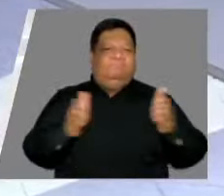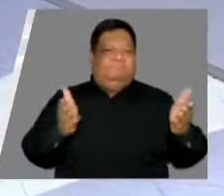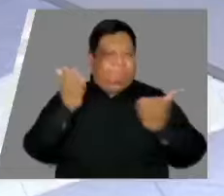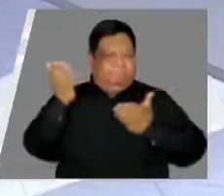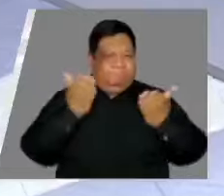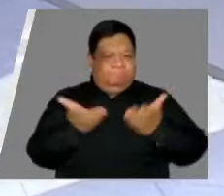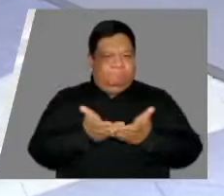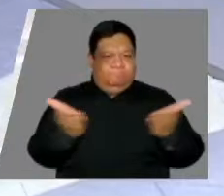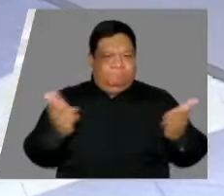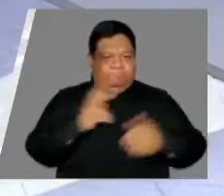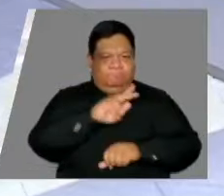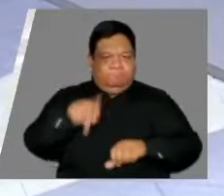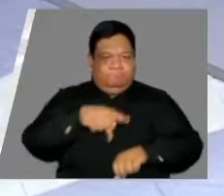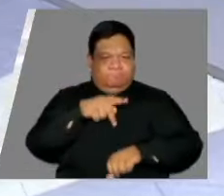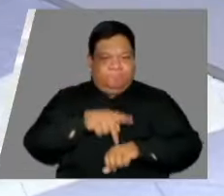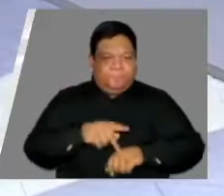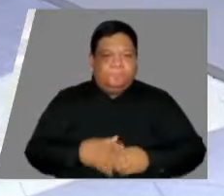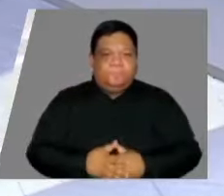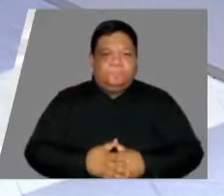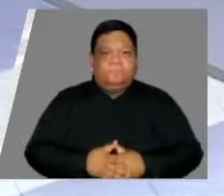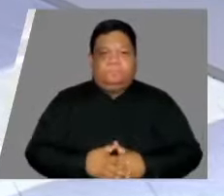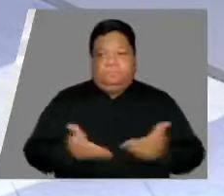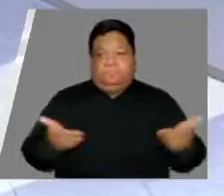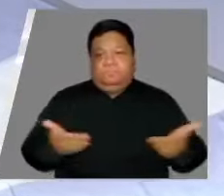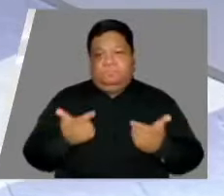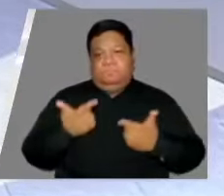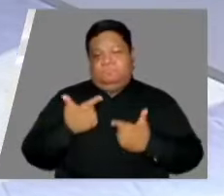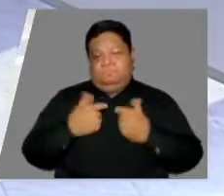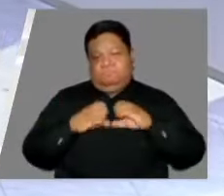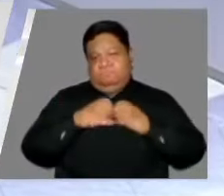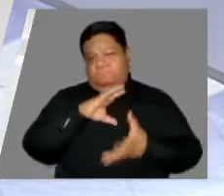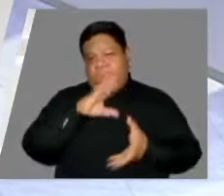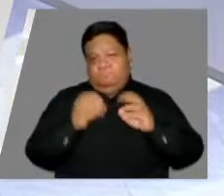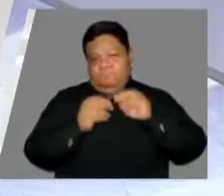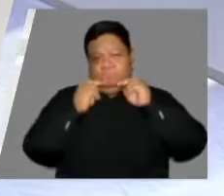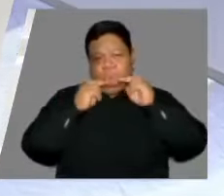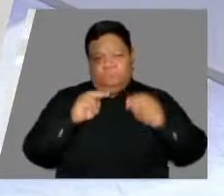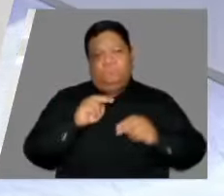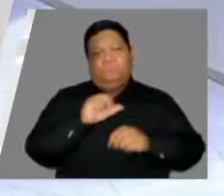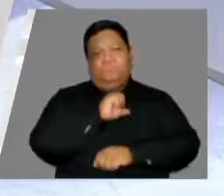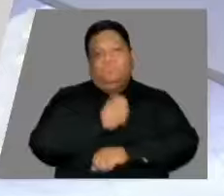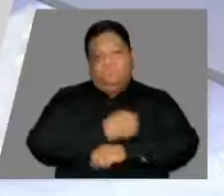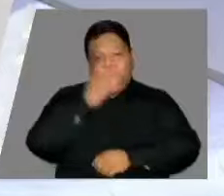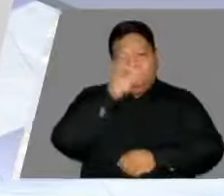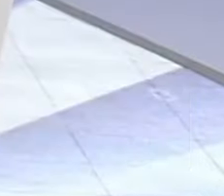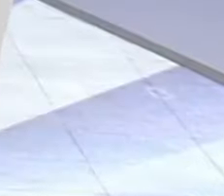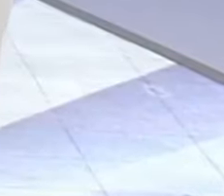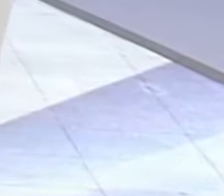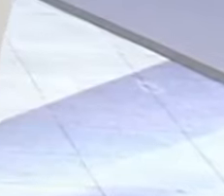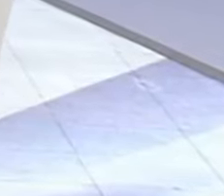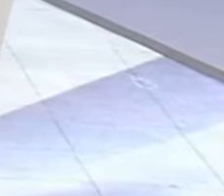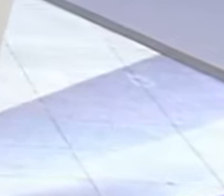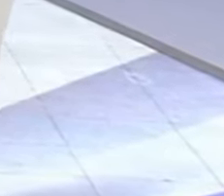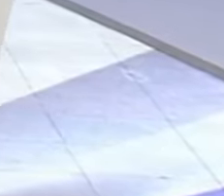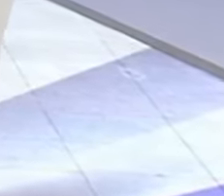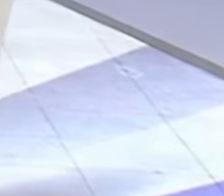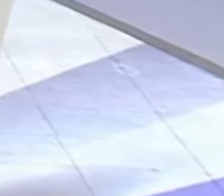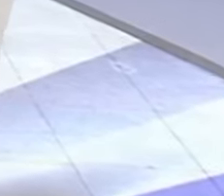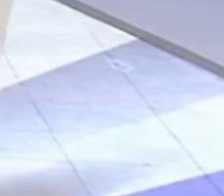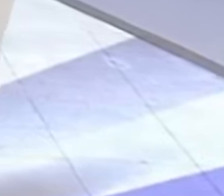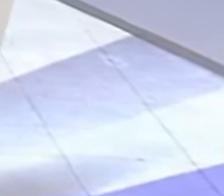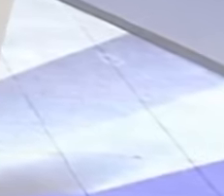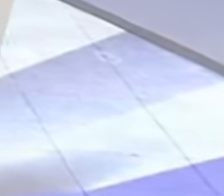sa bayan. Mula sa GMA Integrated News, ang News Authority ng Pilipino. Hanggang bukas, sama-sama tayong